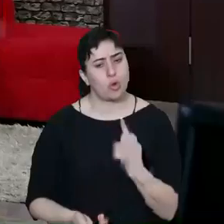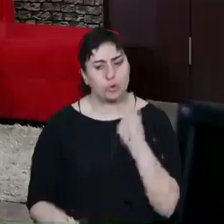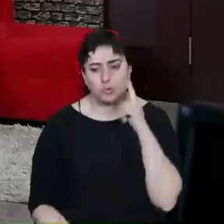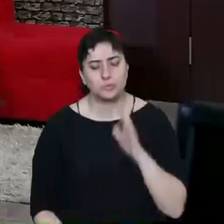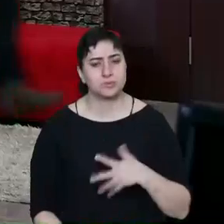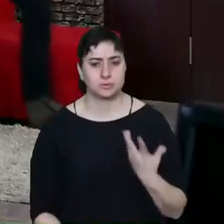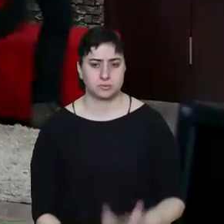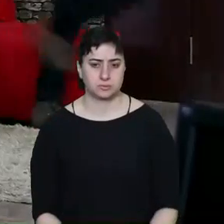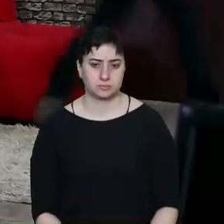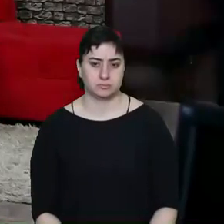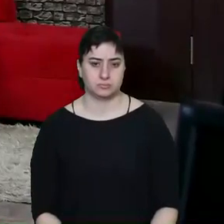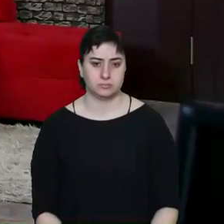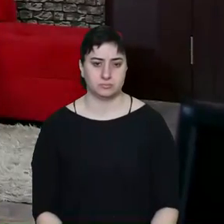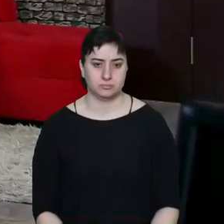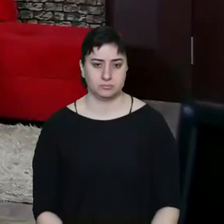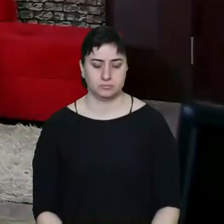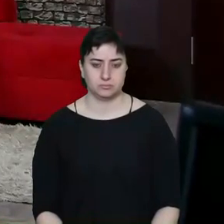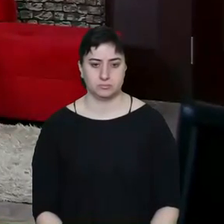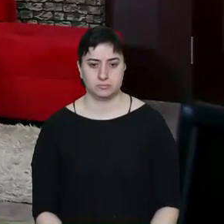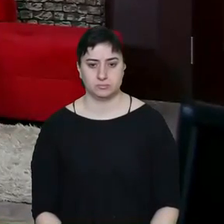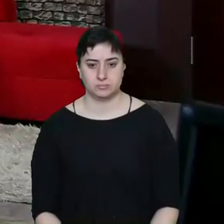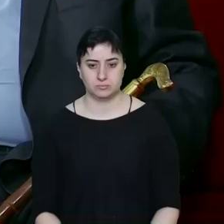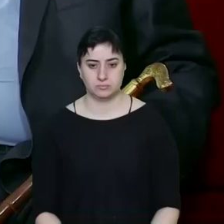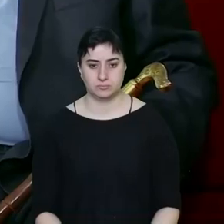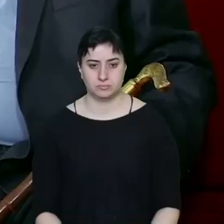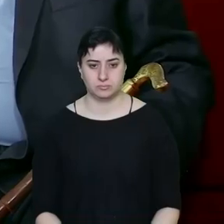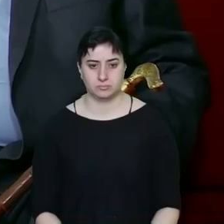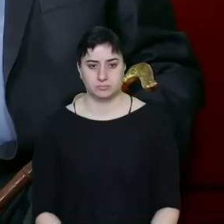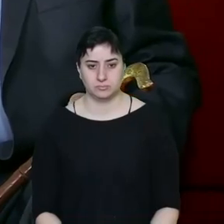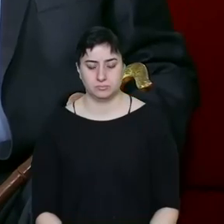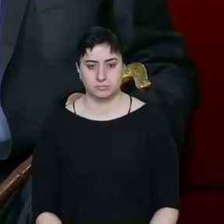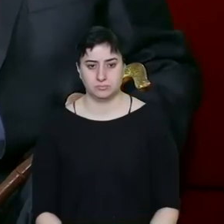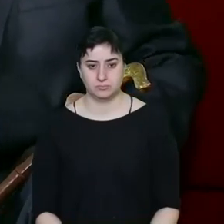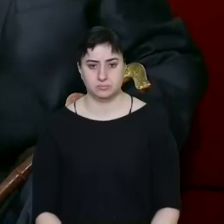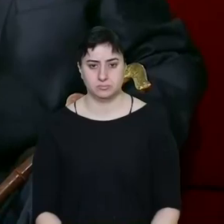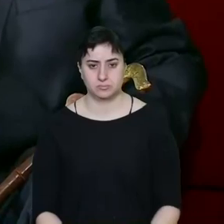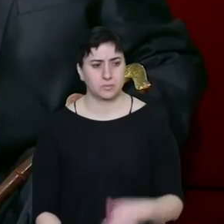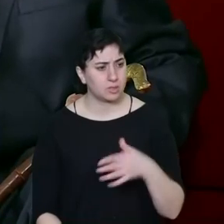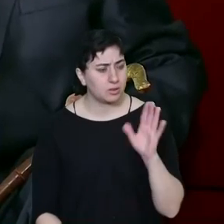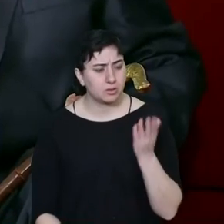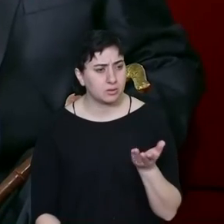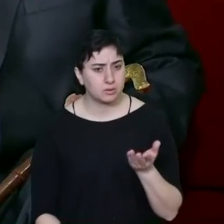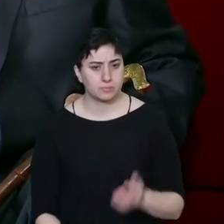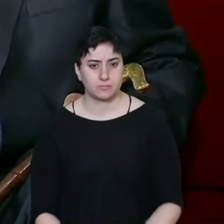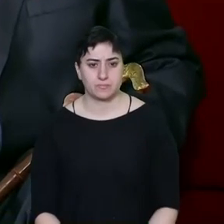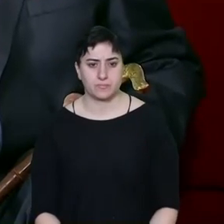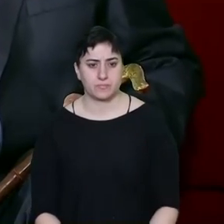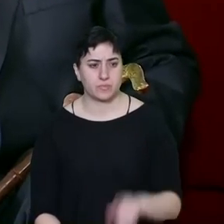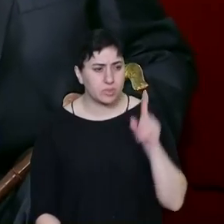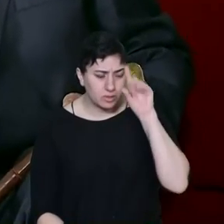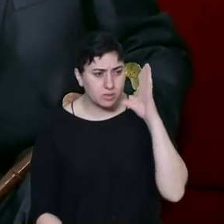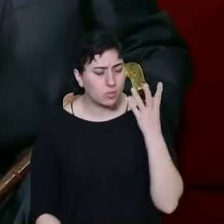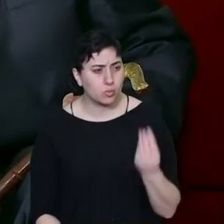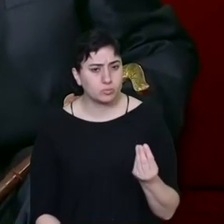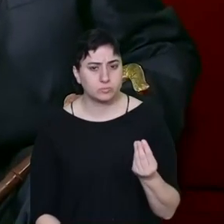şeyler. Sarp fırladı gitti. Timuçin'in şaşkınlıktan ağzı açık kalmış. Gitti. Aa, açıldırmış